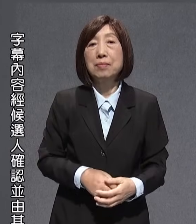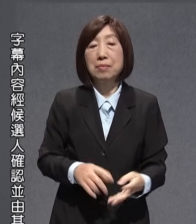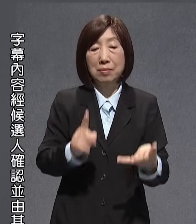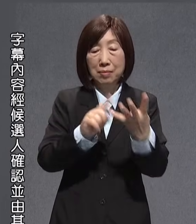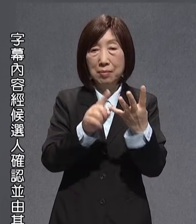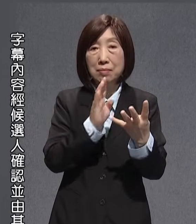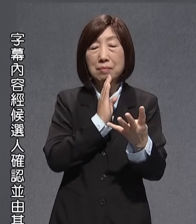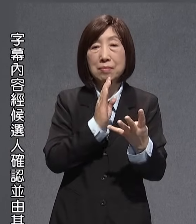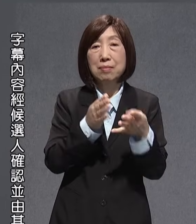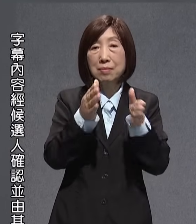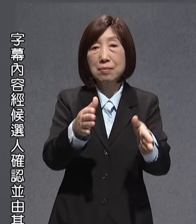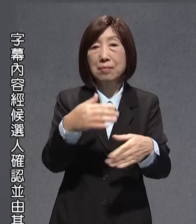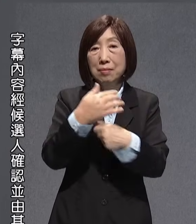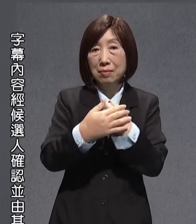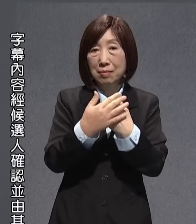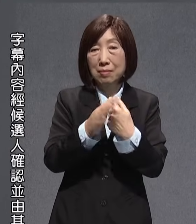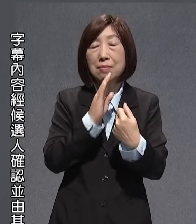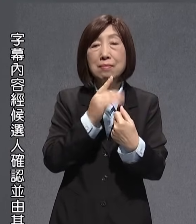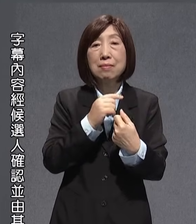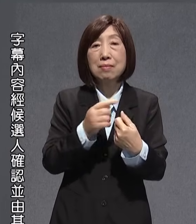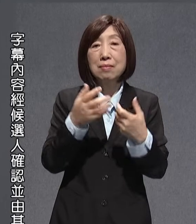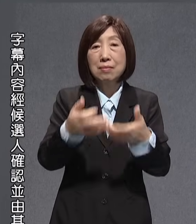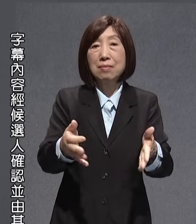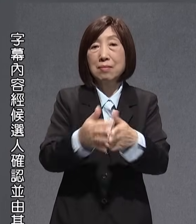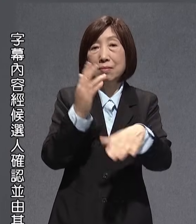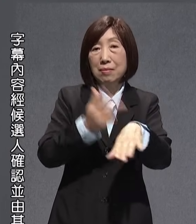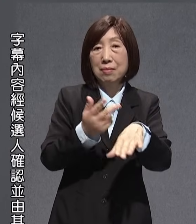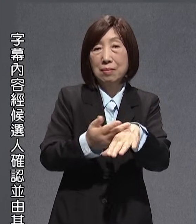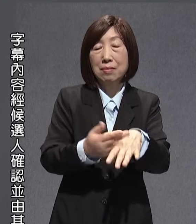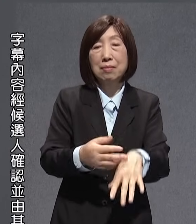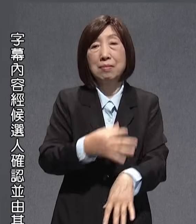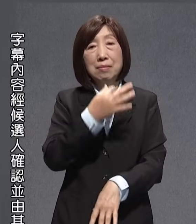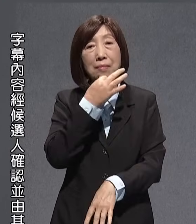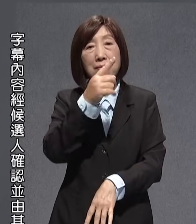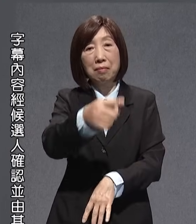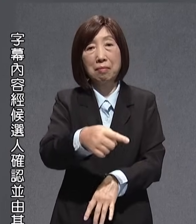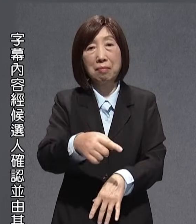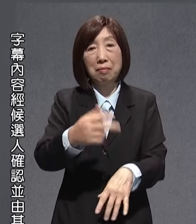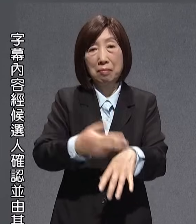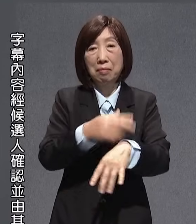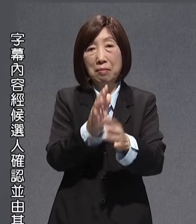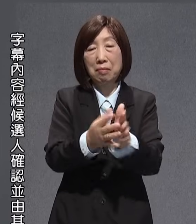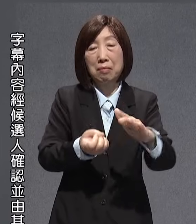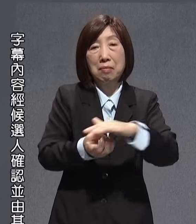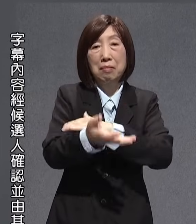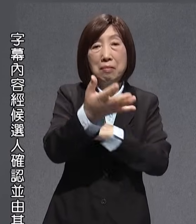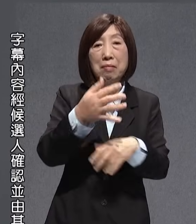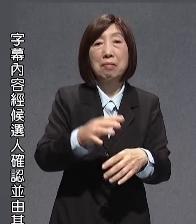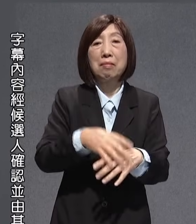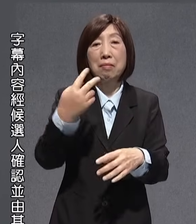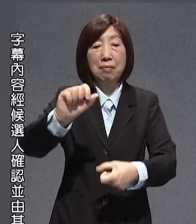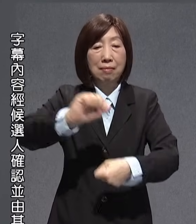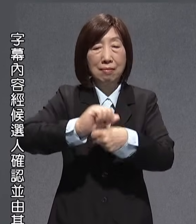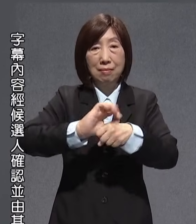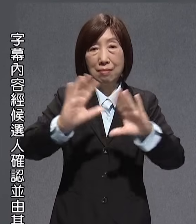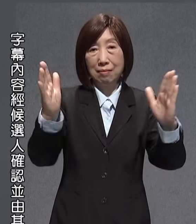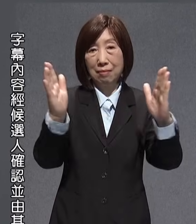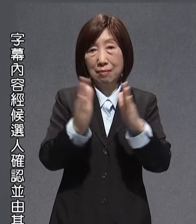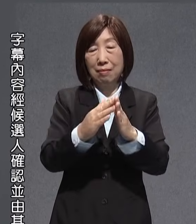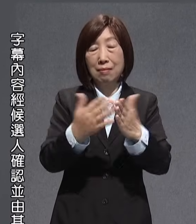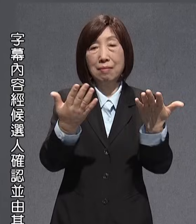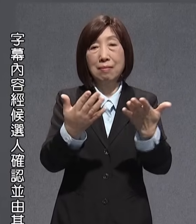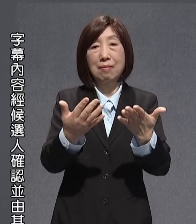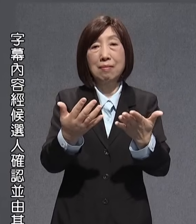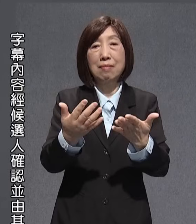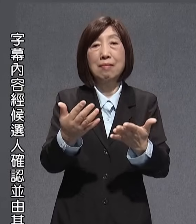开发和保护尖端重要技术，防止关键技术外流，特别在增强国家经济韧性和创